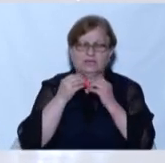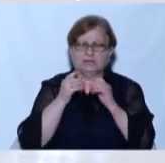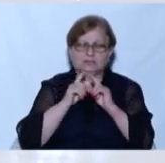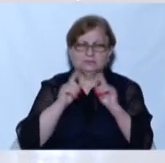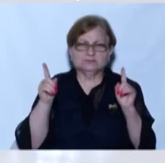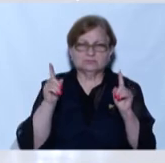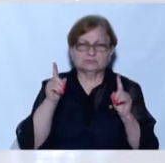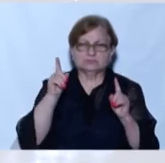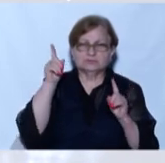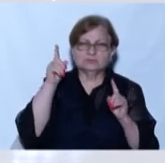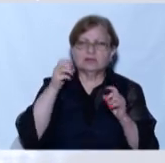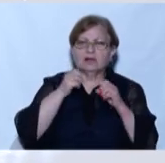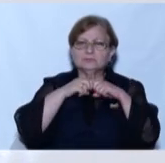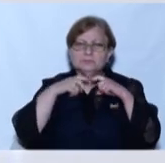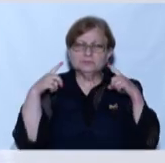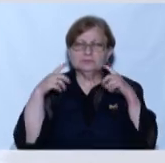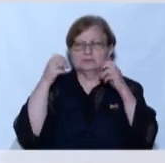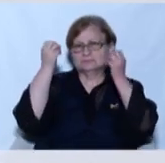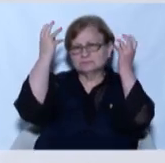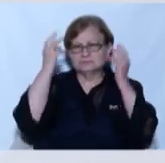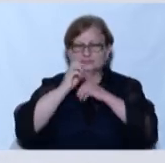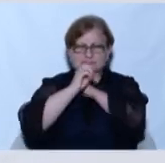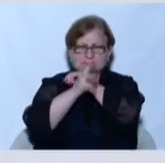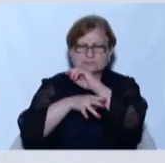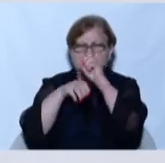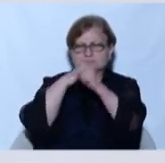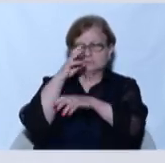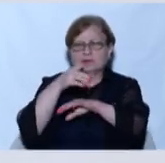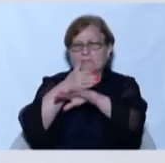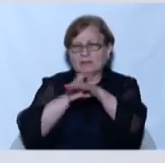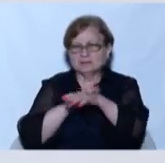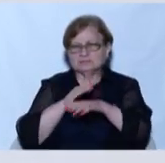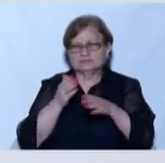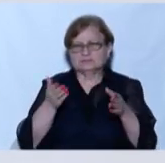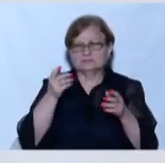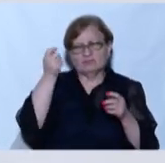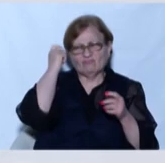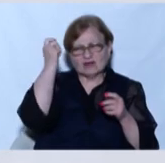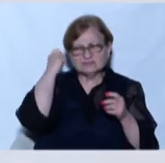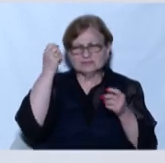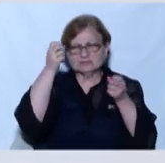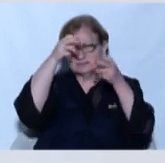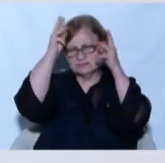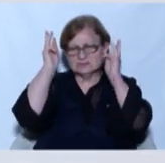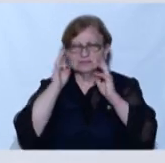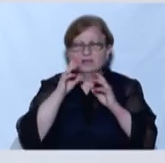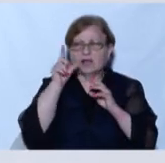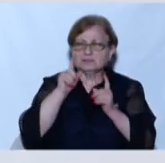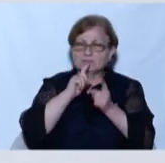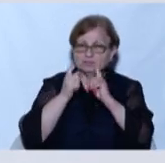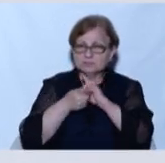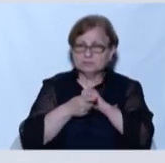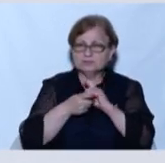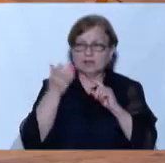აი რაღაცა მაქმანებით და რაღაცნაირი სხვანაირი ფეხსაცმელებით სხვანაირი ვარცხნილობით ადამიანები შეიცვალა